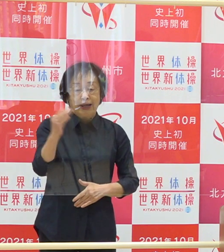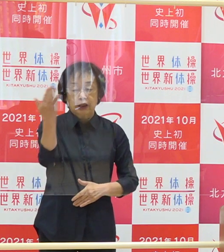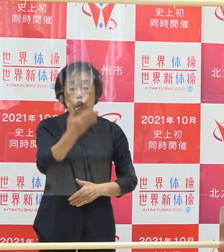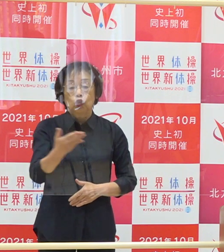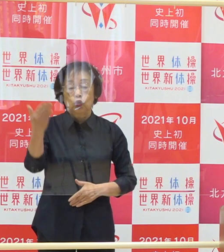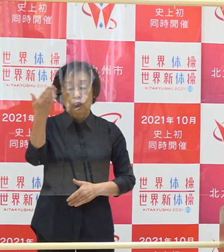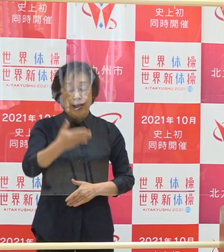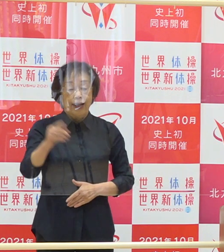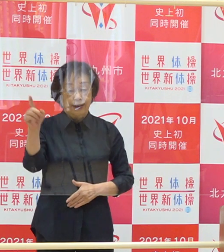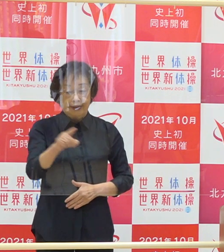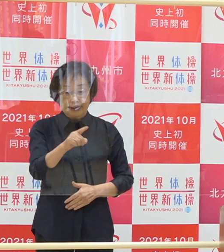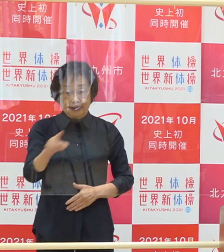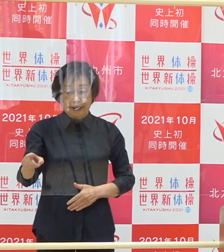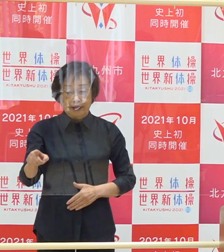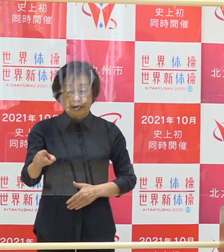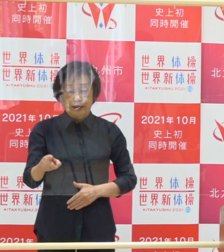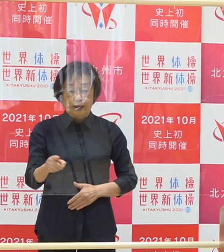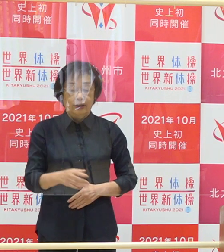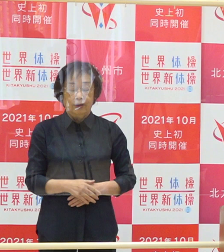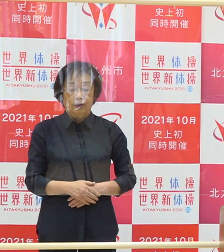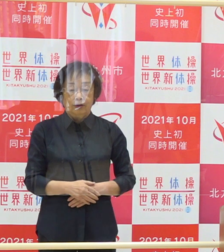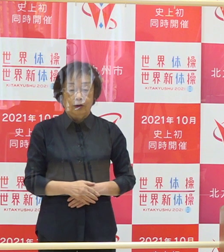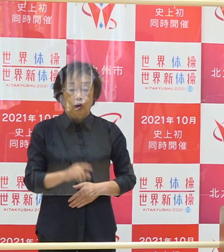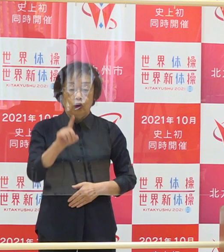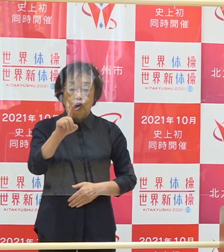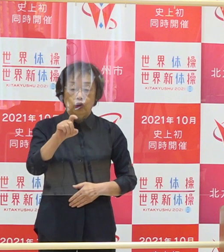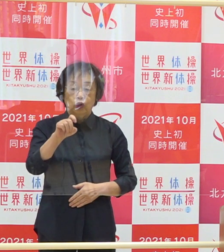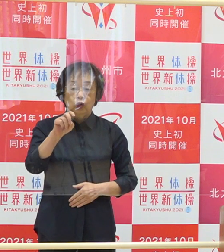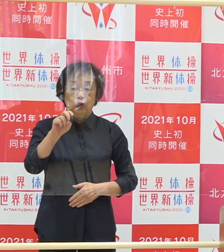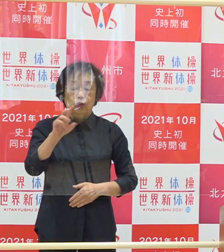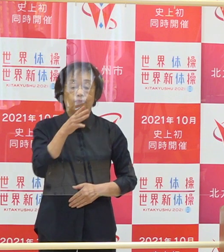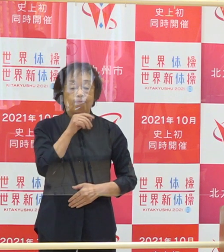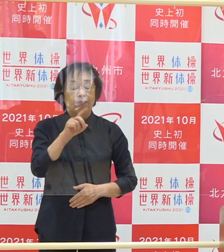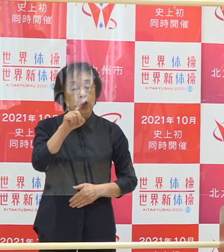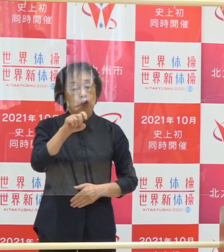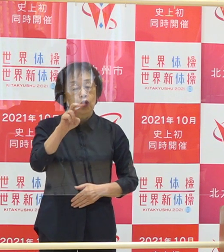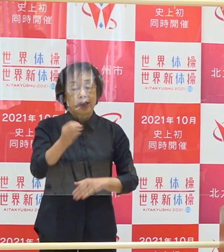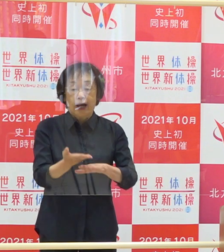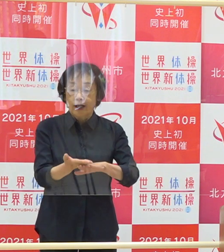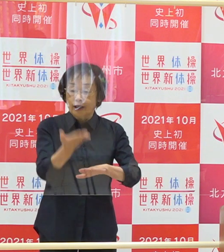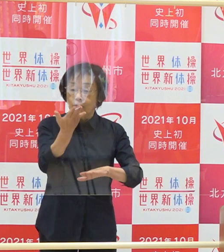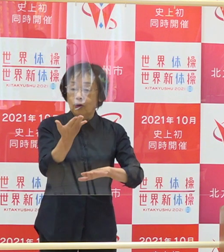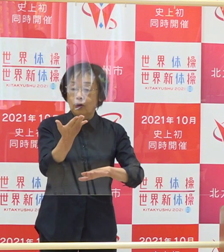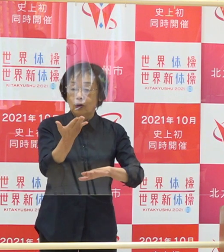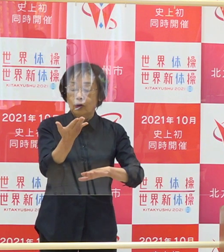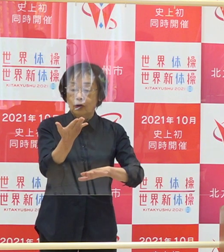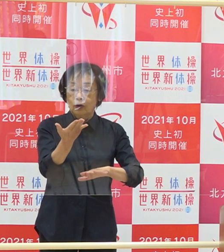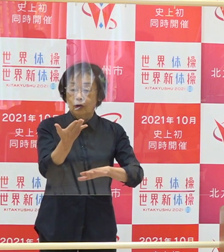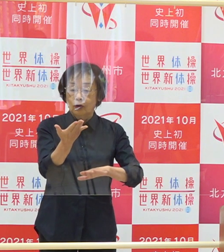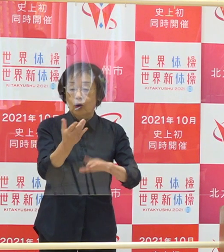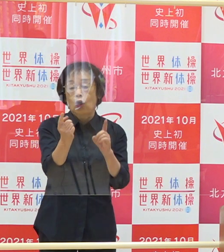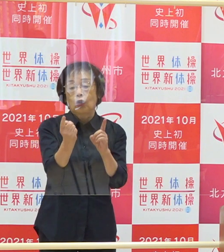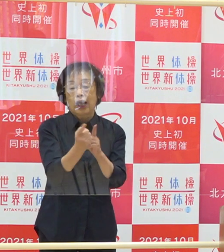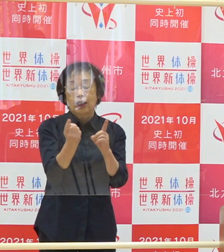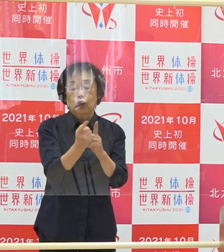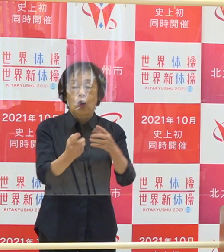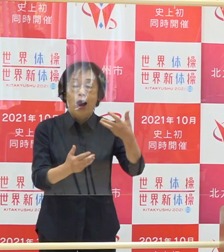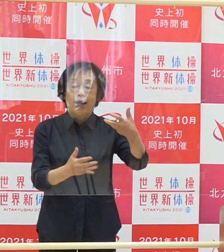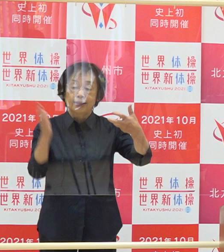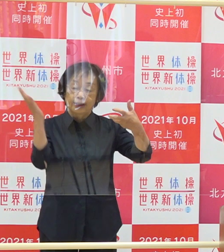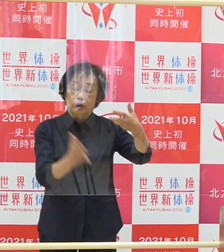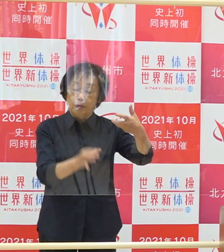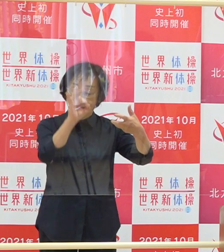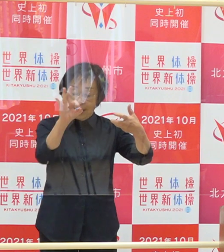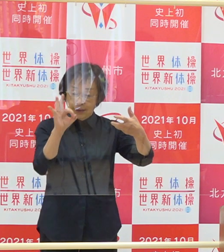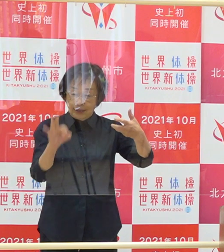人、12歳以上の人口の対象者の約